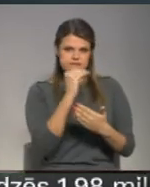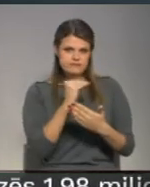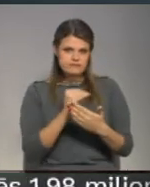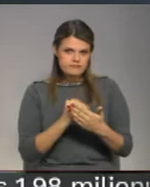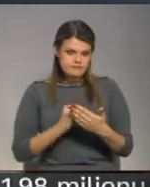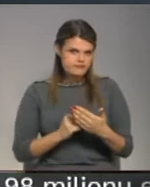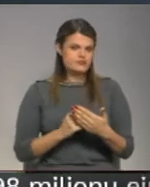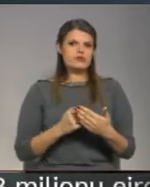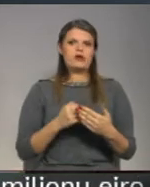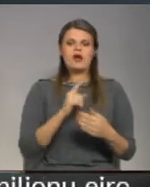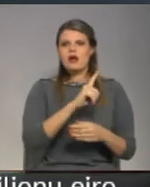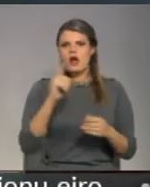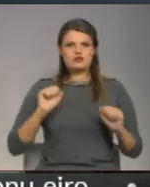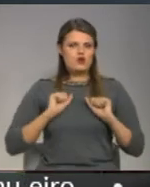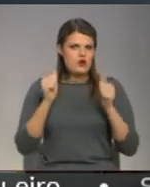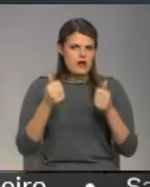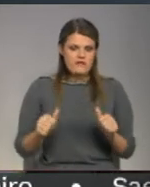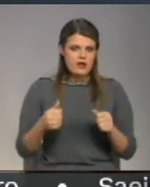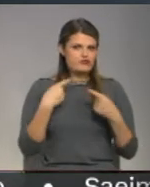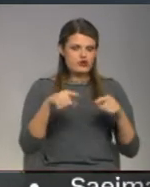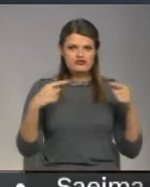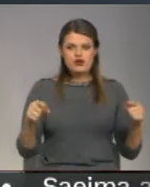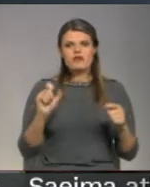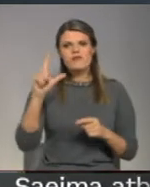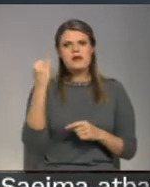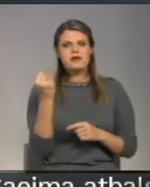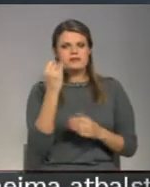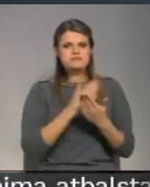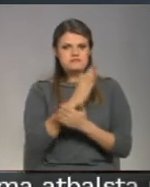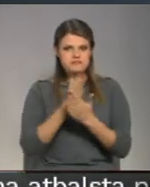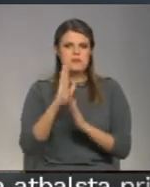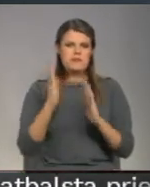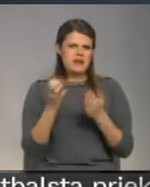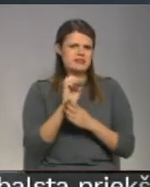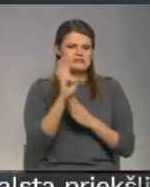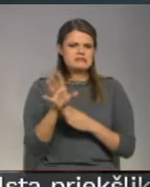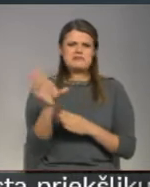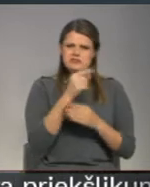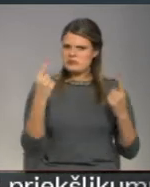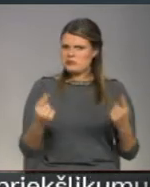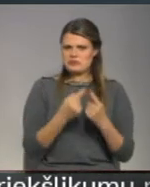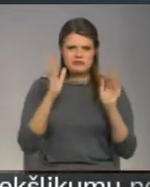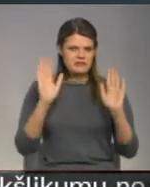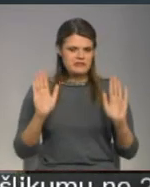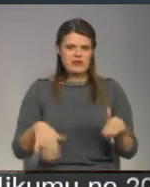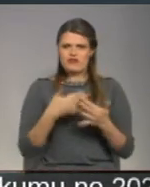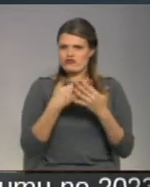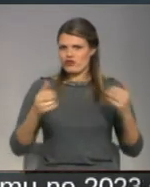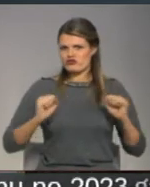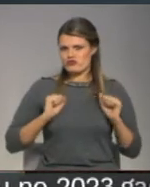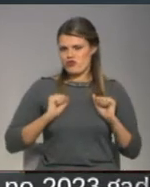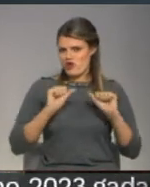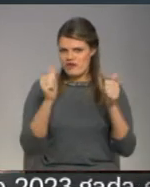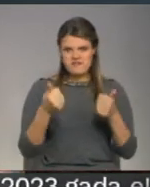tie rādītāji, kas katrā sporta veidā interesē vairāk, bet nu, sistēma ir būvēta pielāgojama tā, lai mēs varam to izmantot,